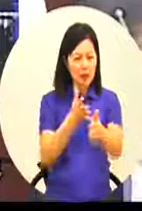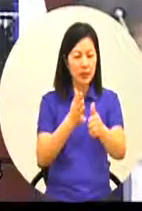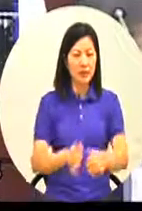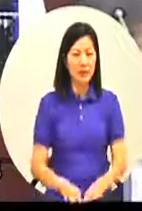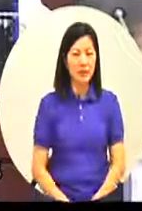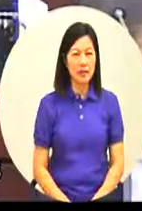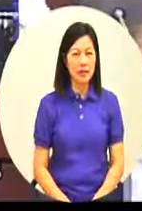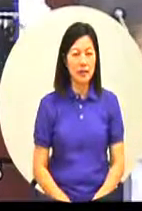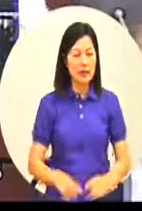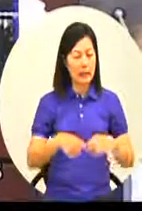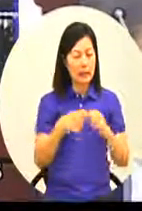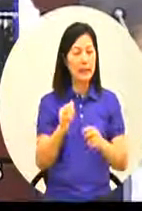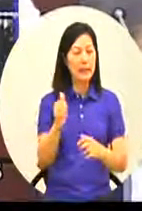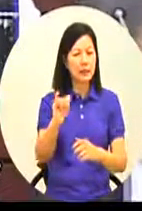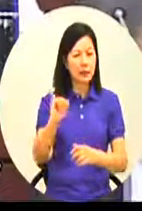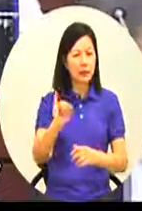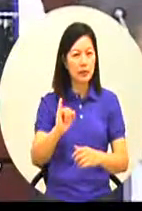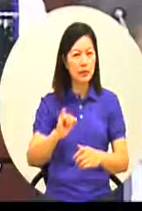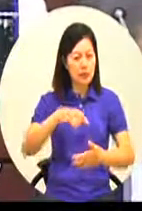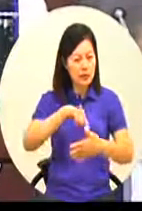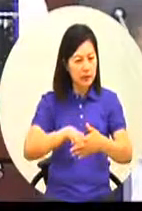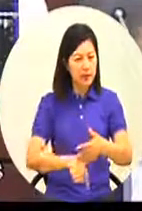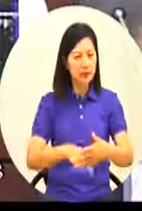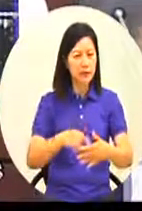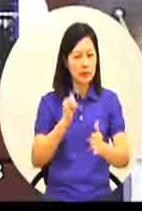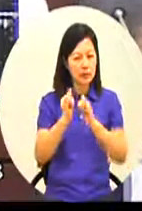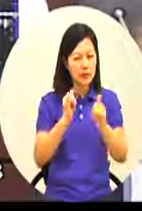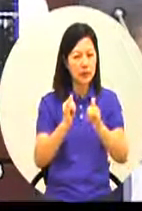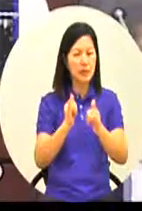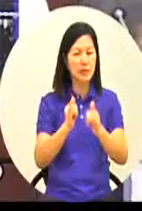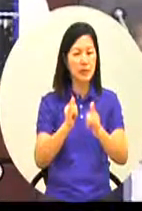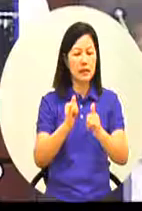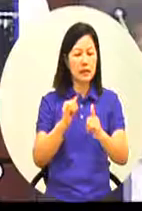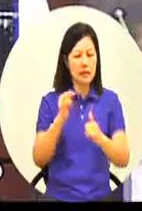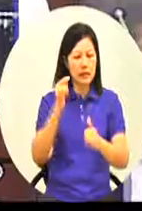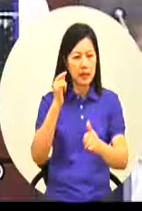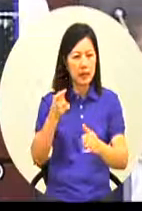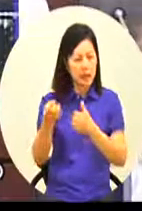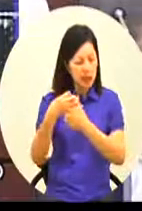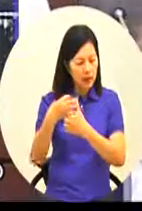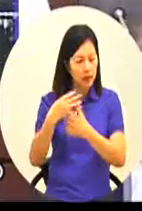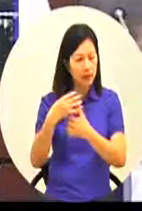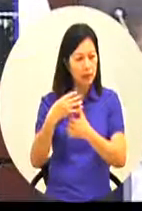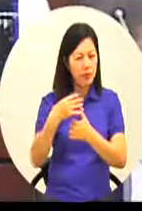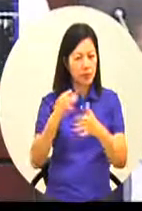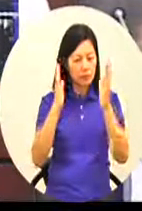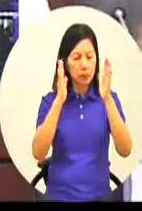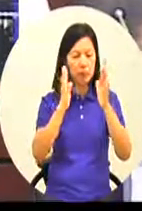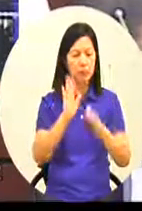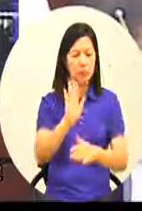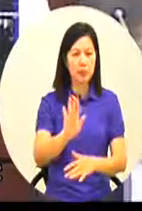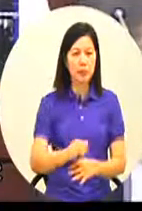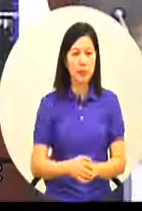员是深入基层啊。也倾听基层民众的声音啦、而且所提出来的法